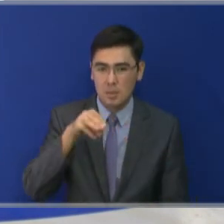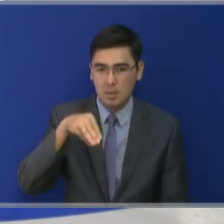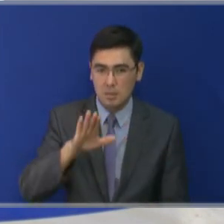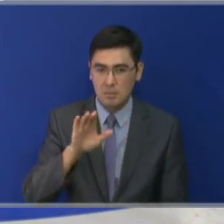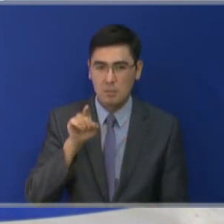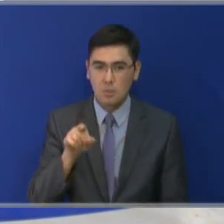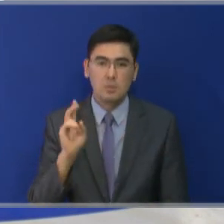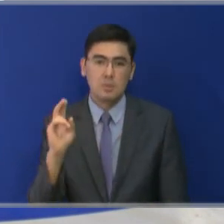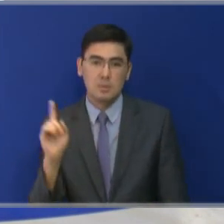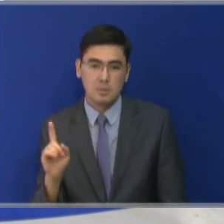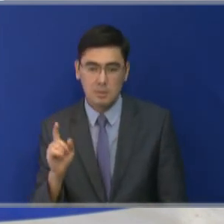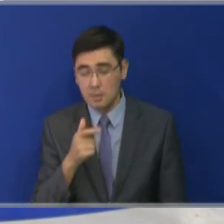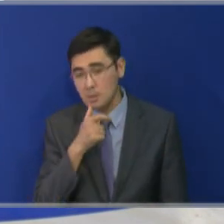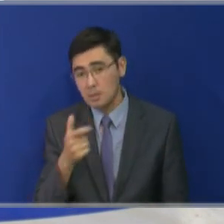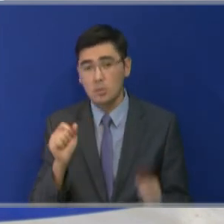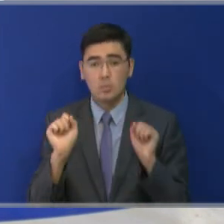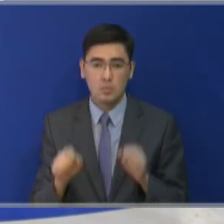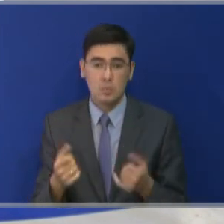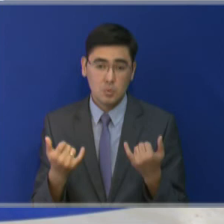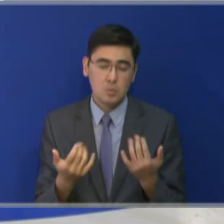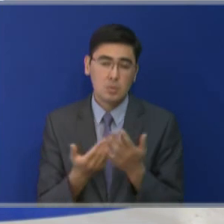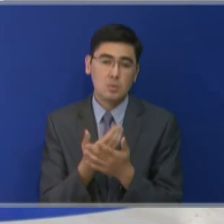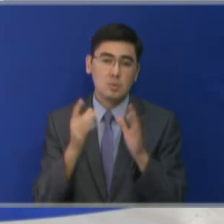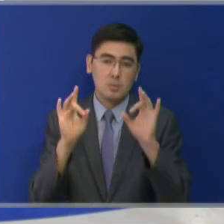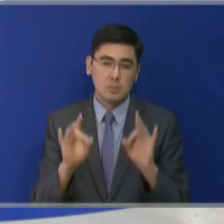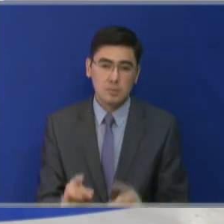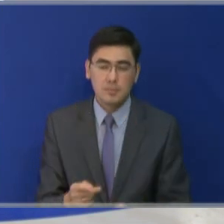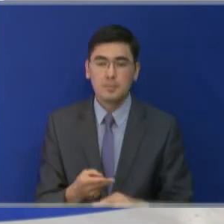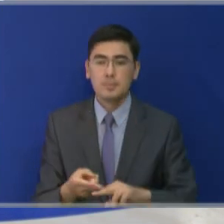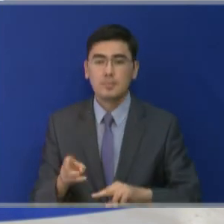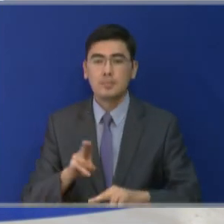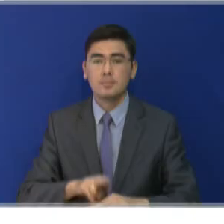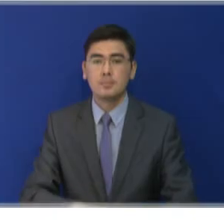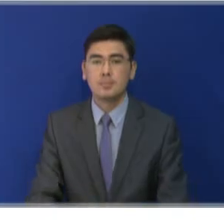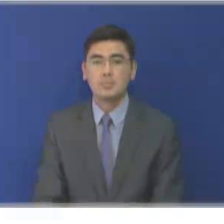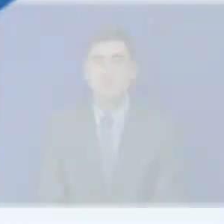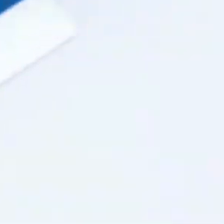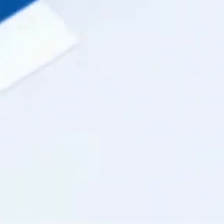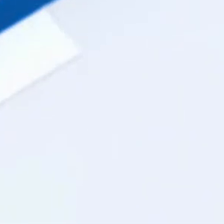Ал бүгінге осы. Демалыс күндеріңіз сәтті өтсін. Келесі кездескенше сау саламатты болыңыздар.